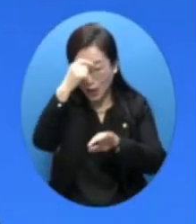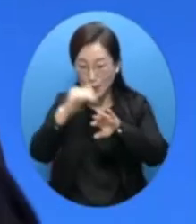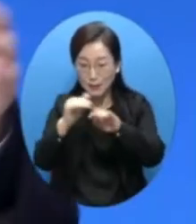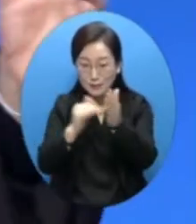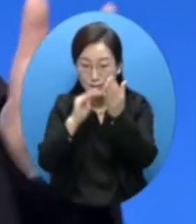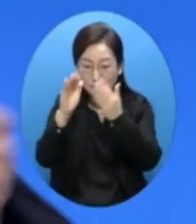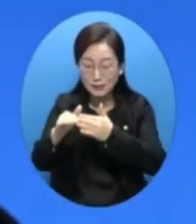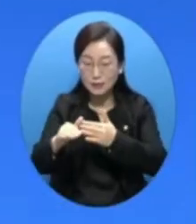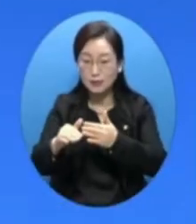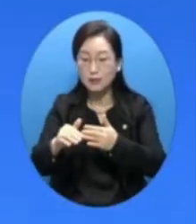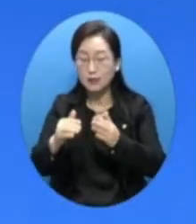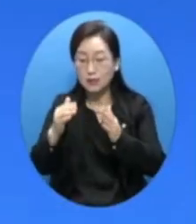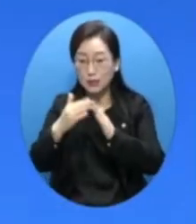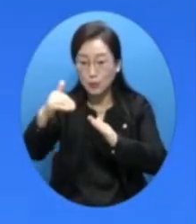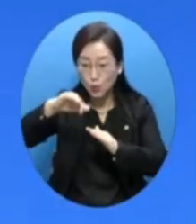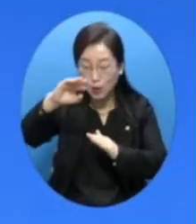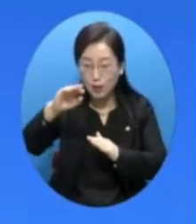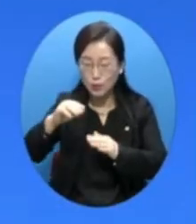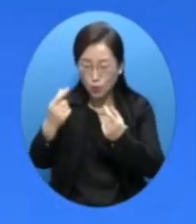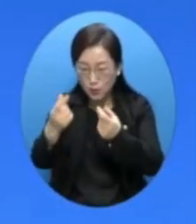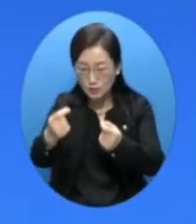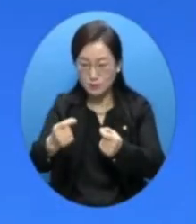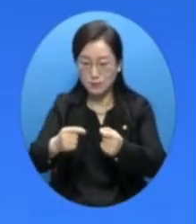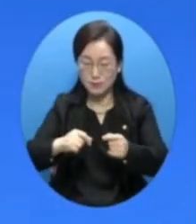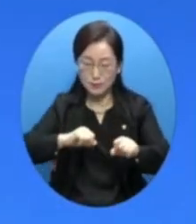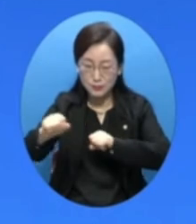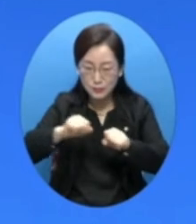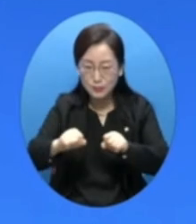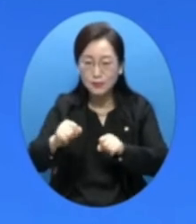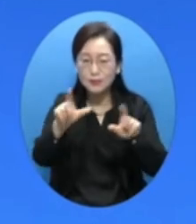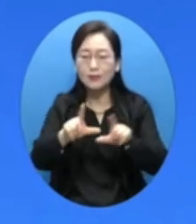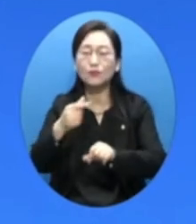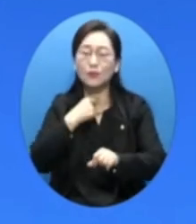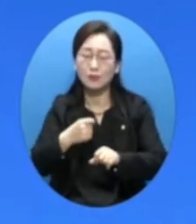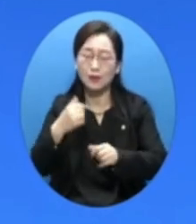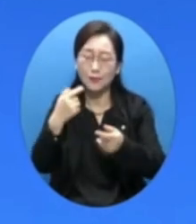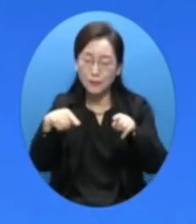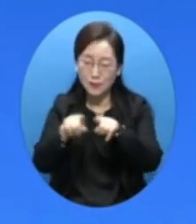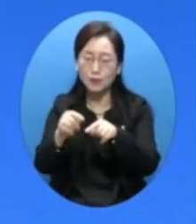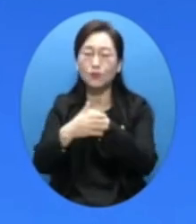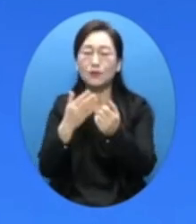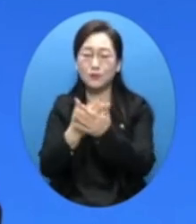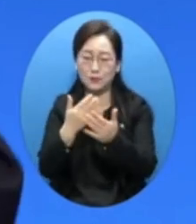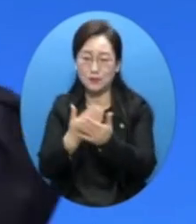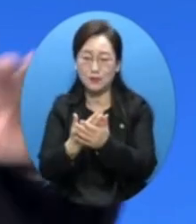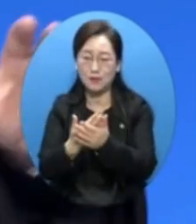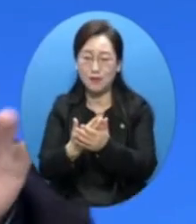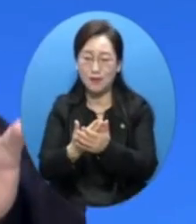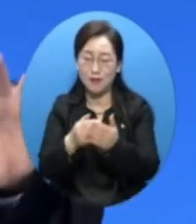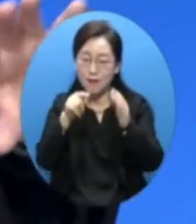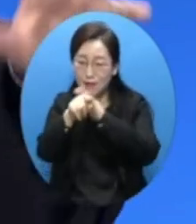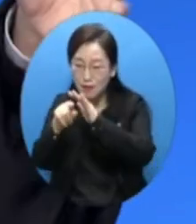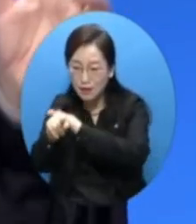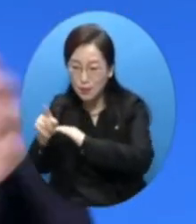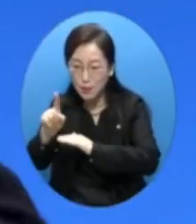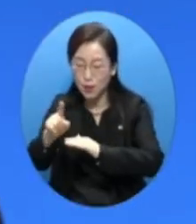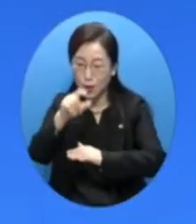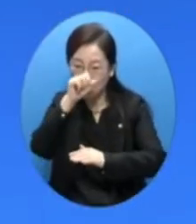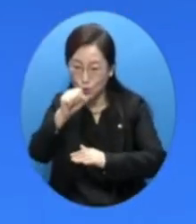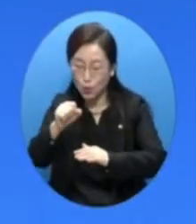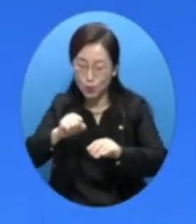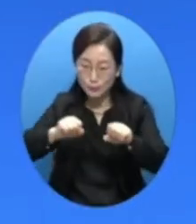신앙인으로서 덕을 끼치는 삶을 살기와 나오니 주님이 함께 하여 주시옵소서 우리가 가는 것마다 선한 영향을 깨져서 주변에